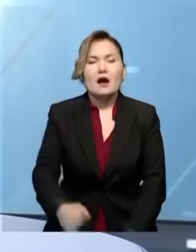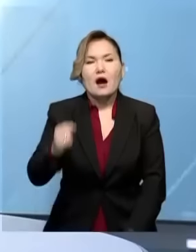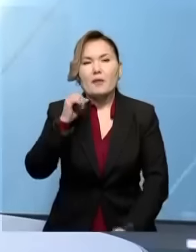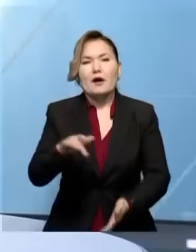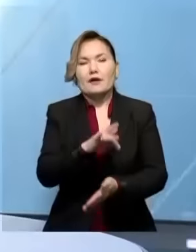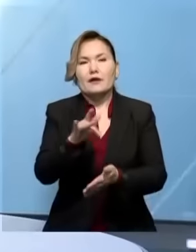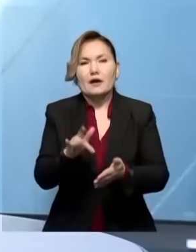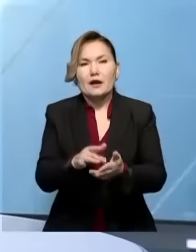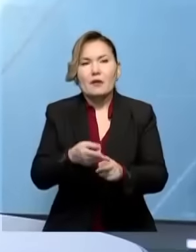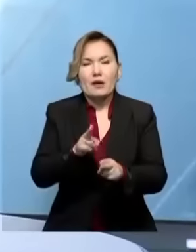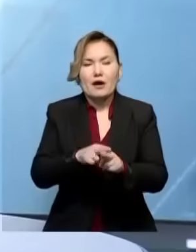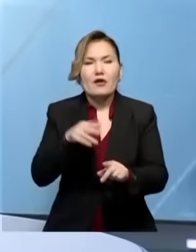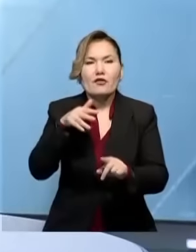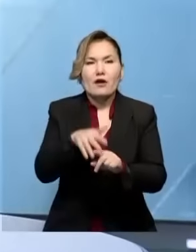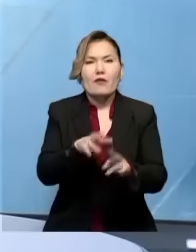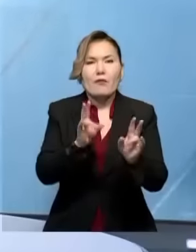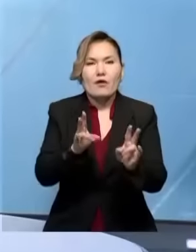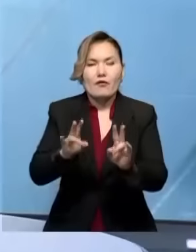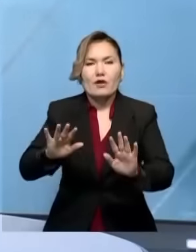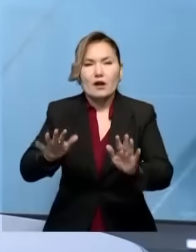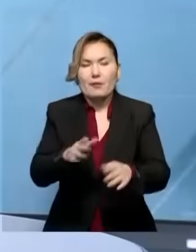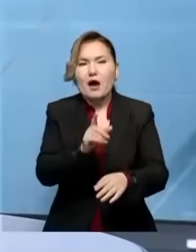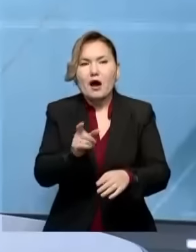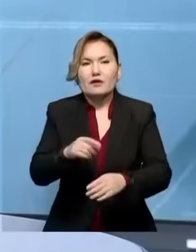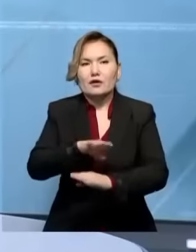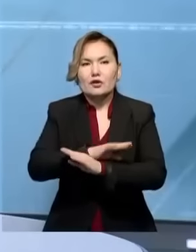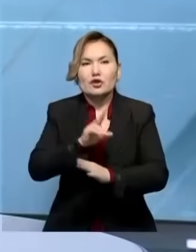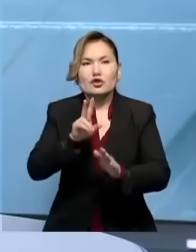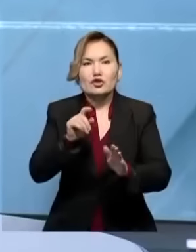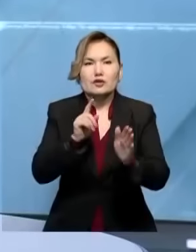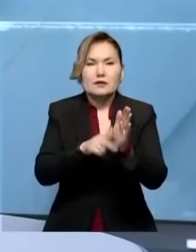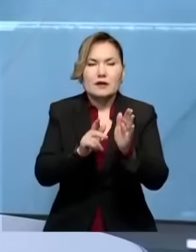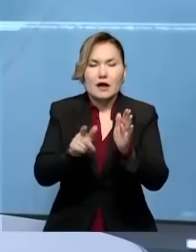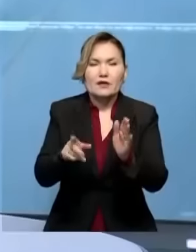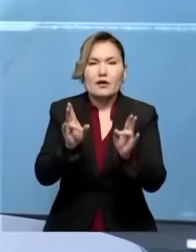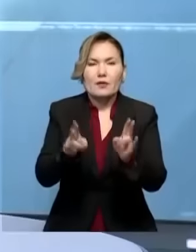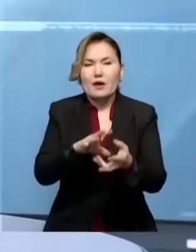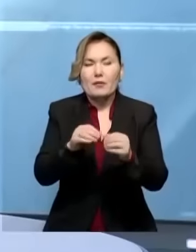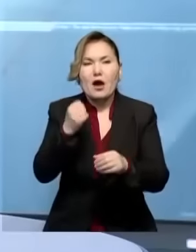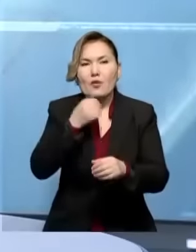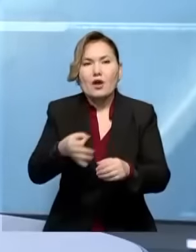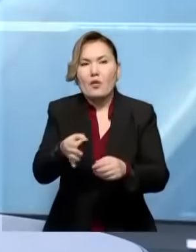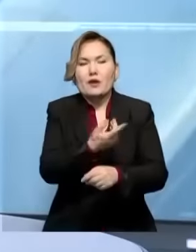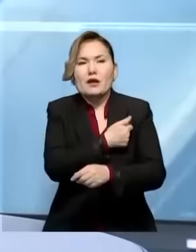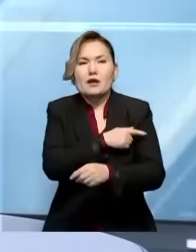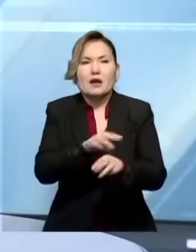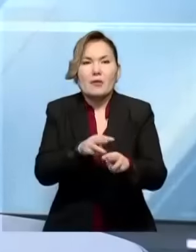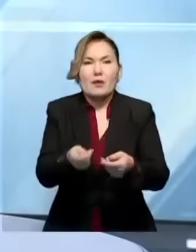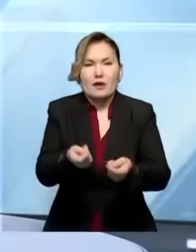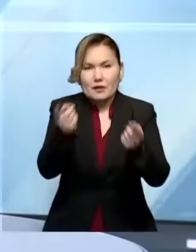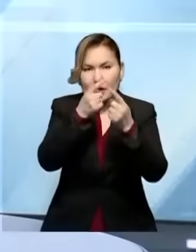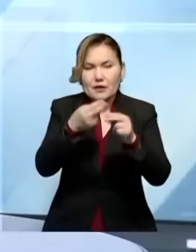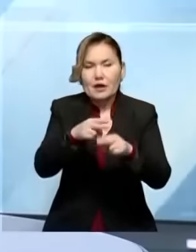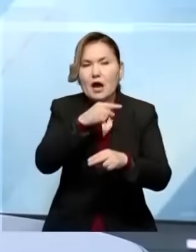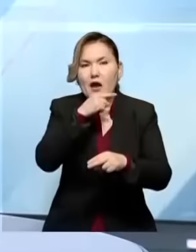Мәскеудегі лаңкестік әрекеттен зардап шеккендер саны 180 адамға жетті. Жаңартылған тізімді Мәскеу облысының денсаулық сақтау министрлігі